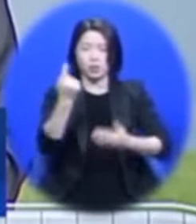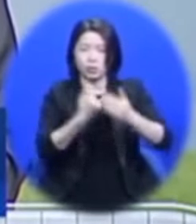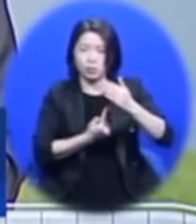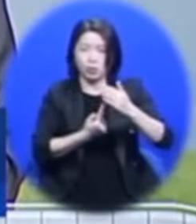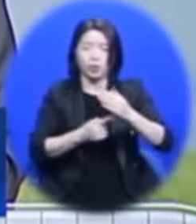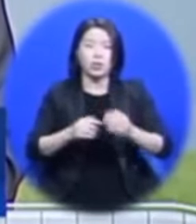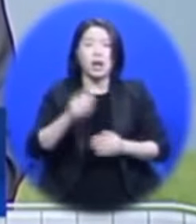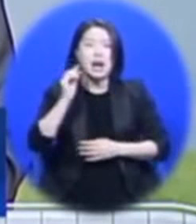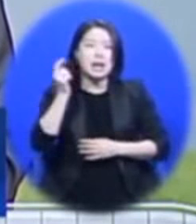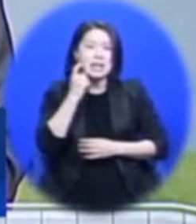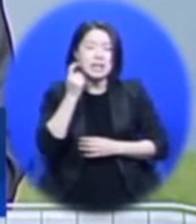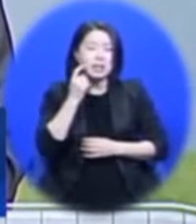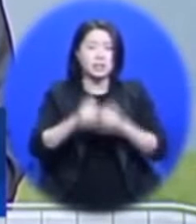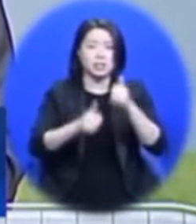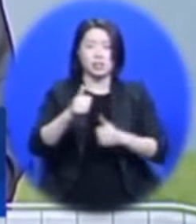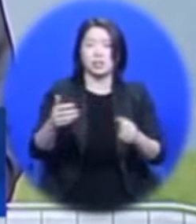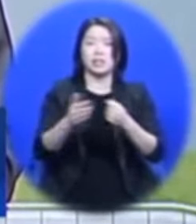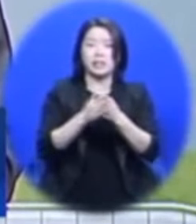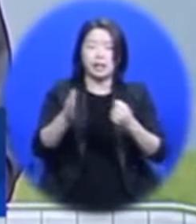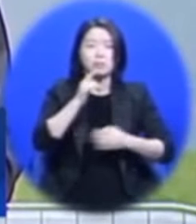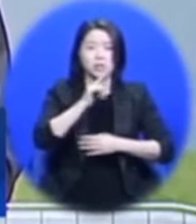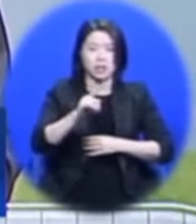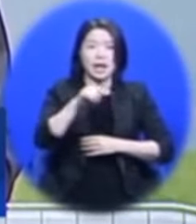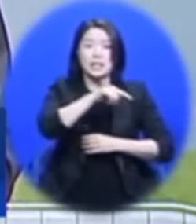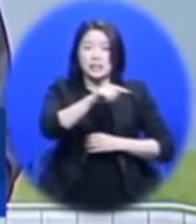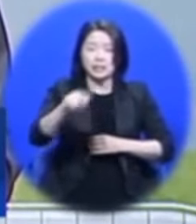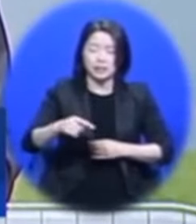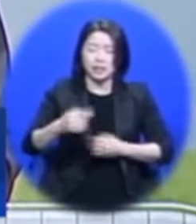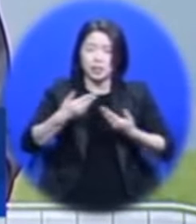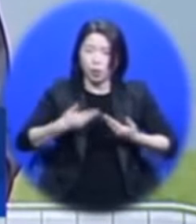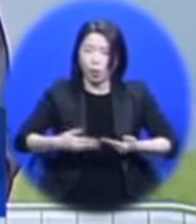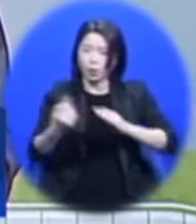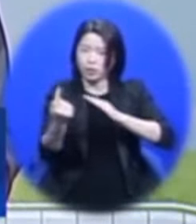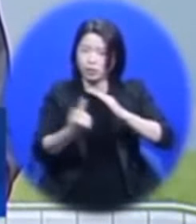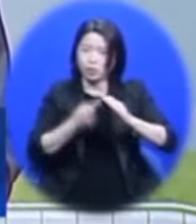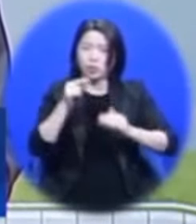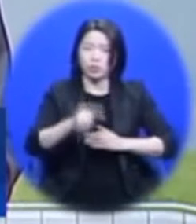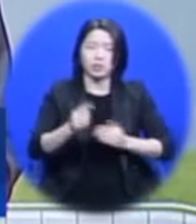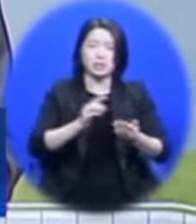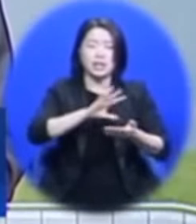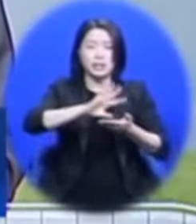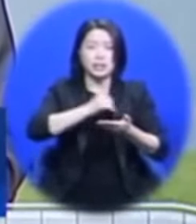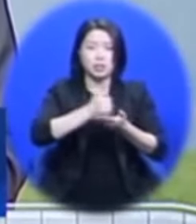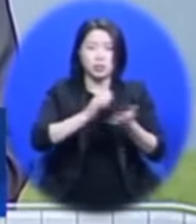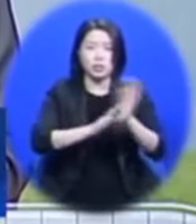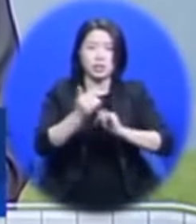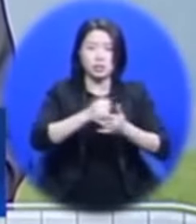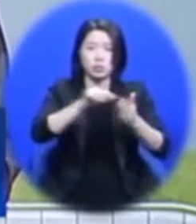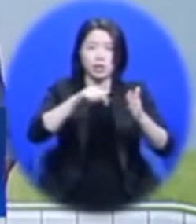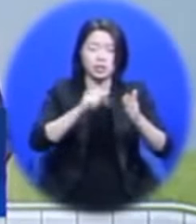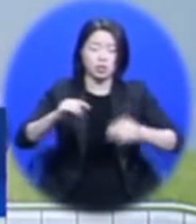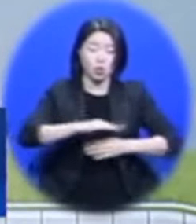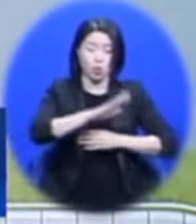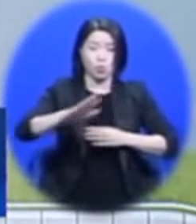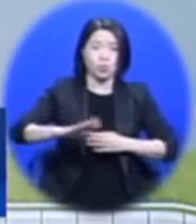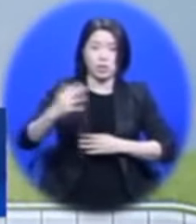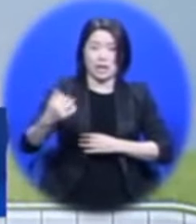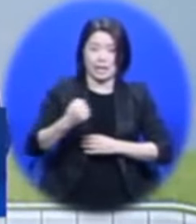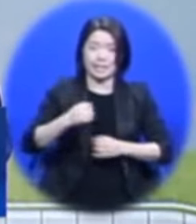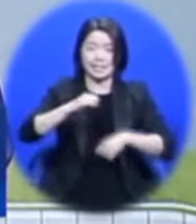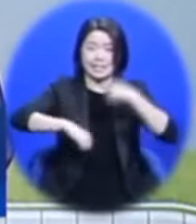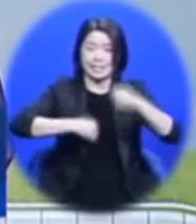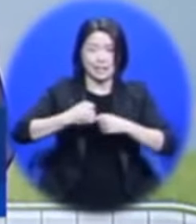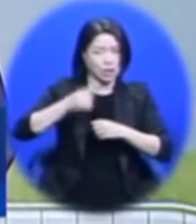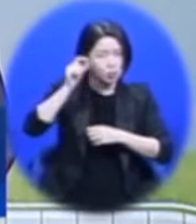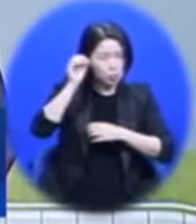거짓 형제들 때문이라. 그들이 가만히 들어온 것은 그리스도 예수 안에서 우리가 가진 자유를 엿보고